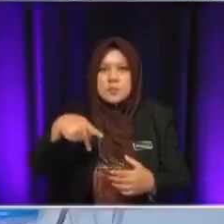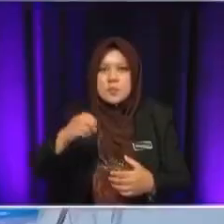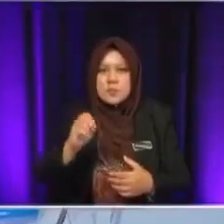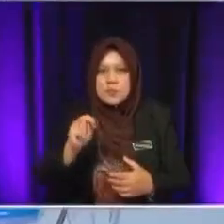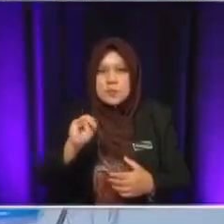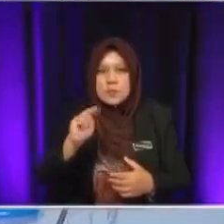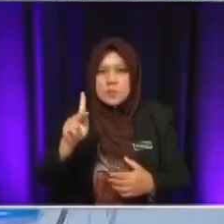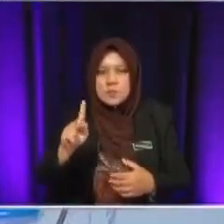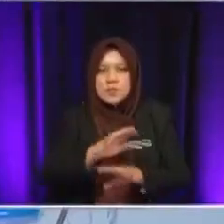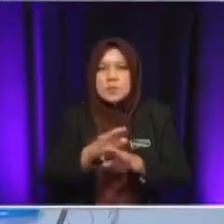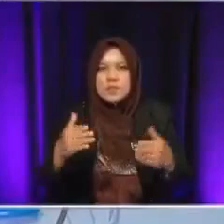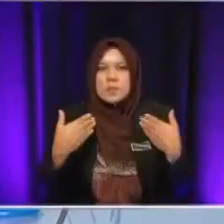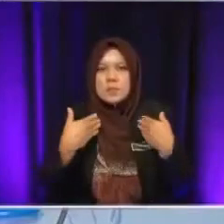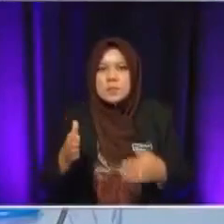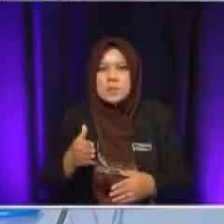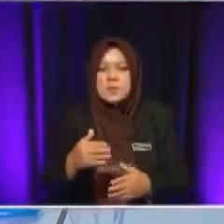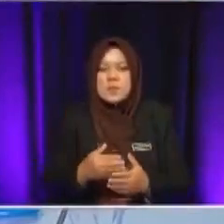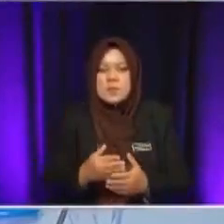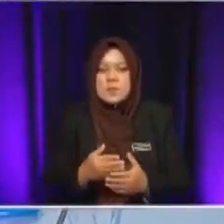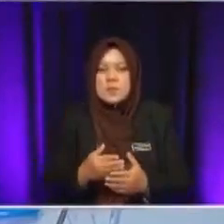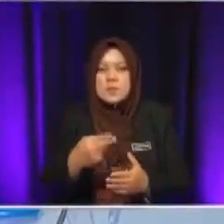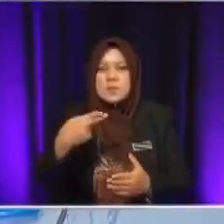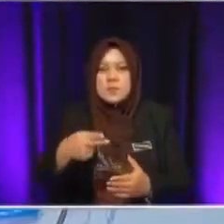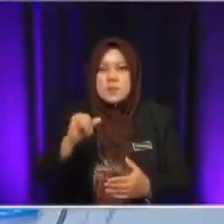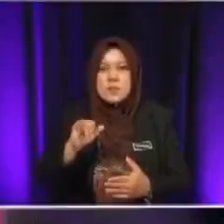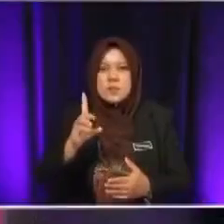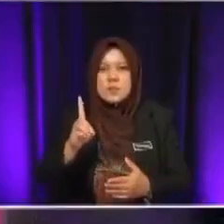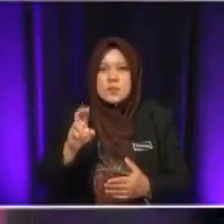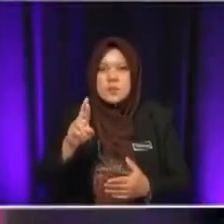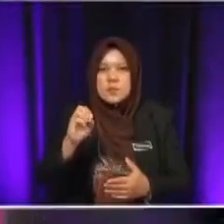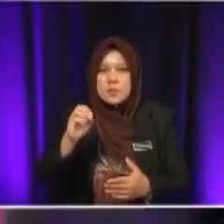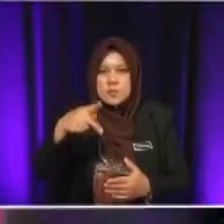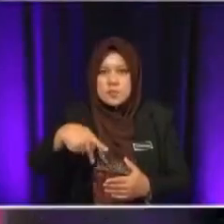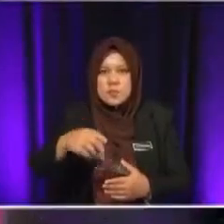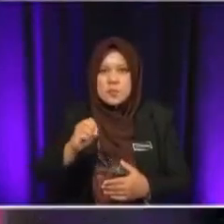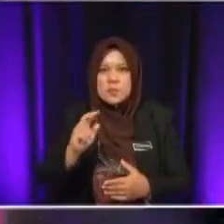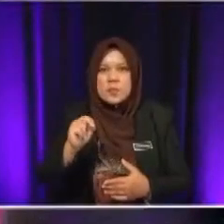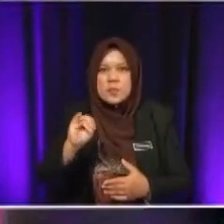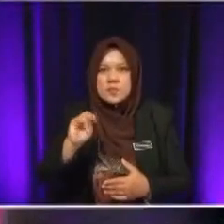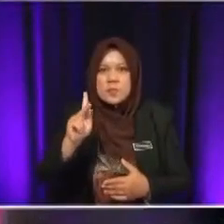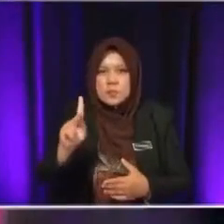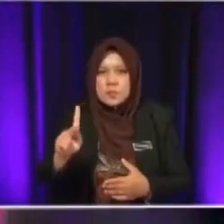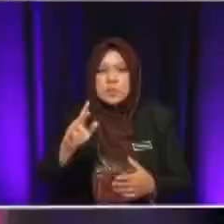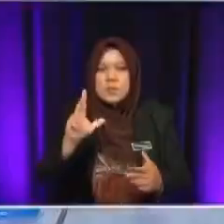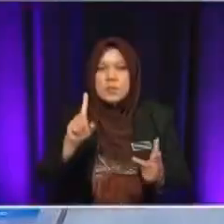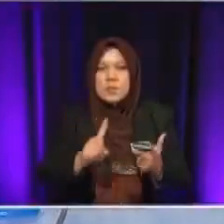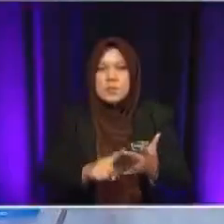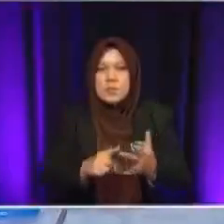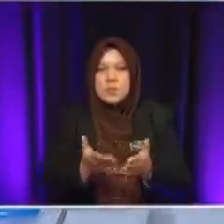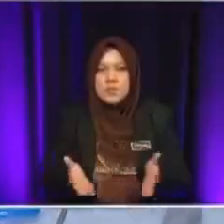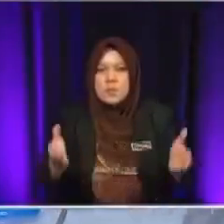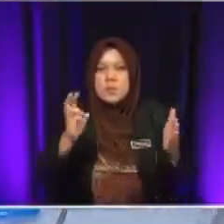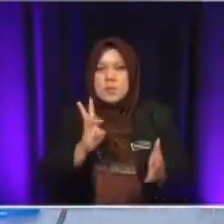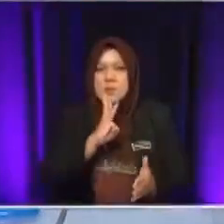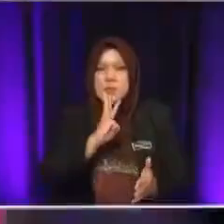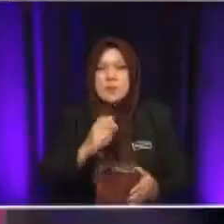Yang kedua tak ada ikan. Itu dipanggil hidroponik. Yes, pandai. Okey, yang ketiga? Yang ketiga saya tahu. Yang ketiga, bekas